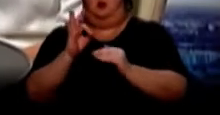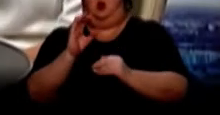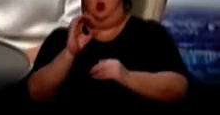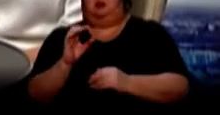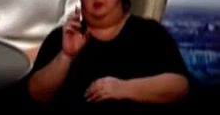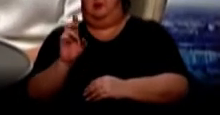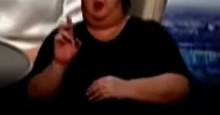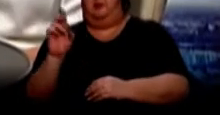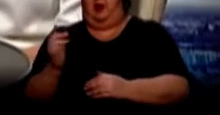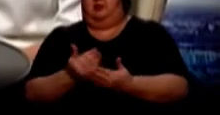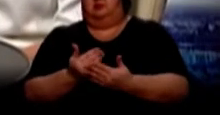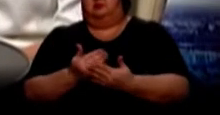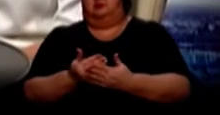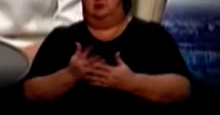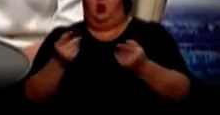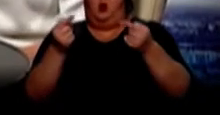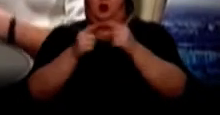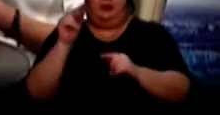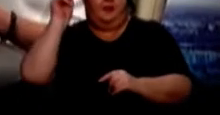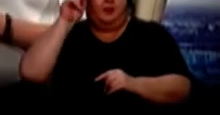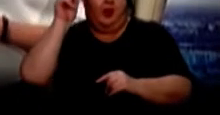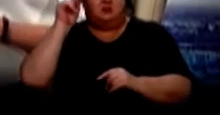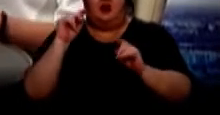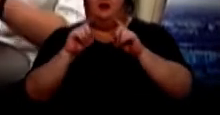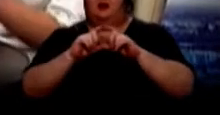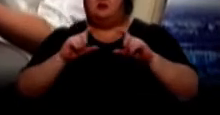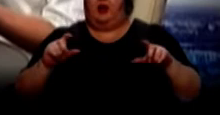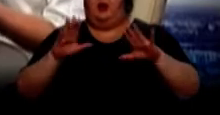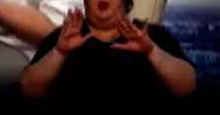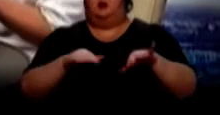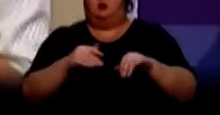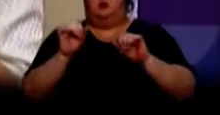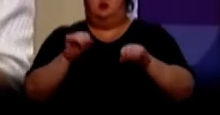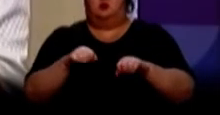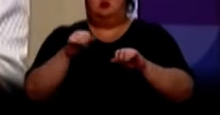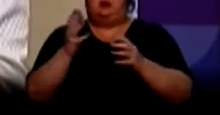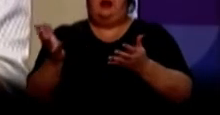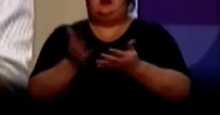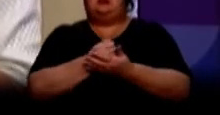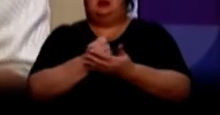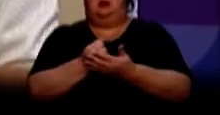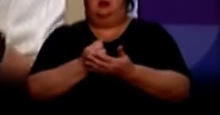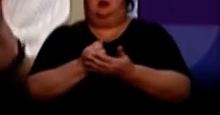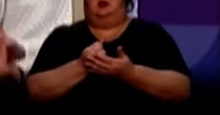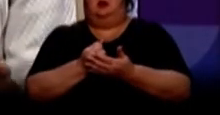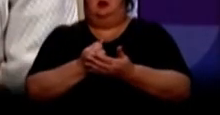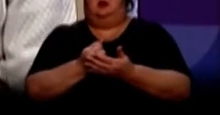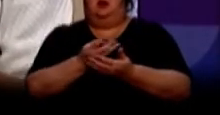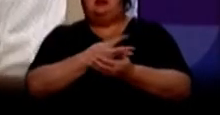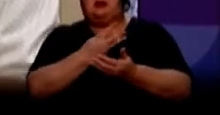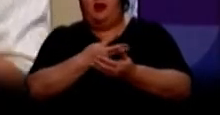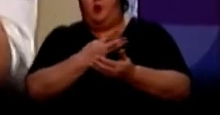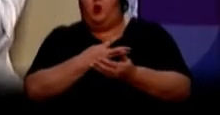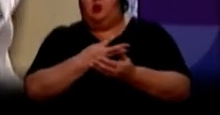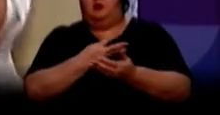за конкретним навчальним закладом, тому що тоді можна якось знайти стимули це робити. Чи грошові,